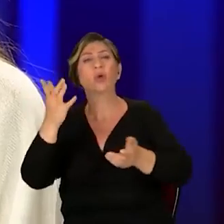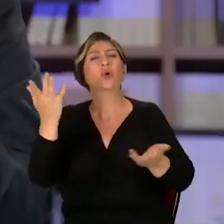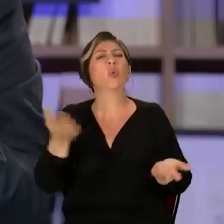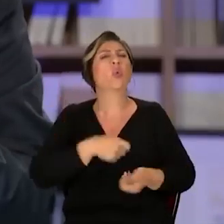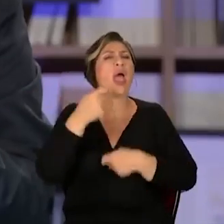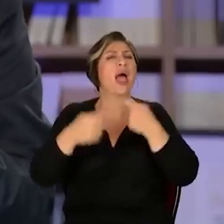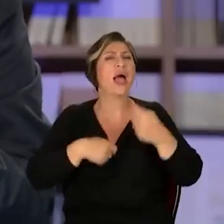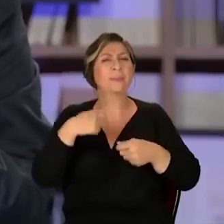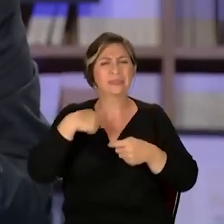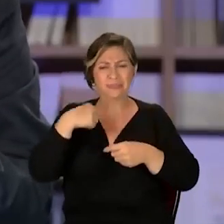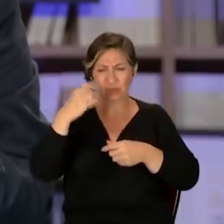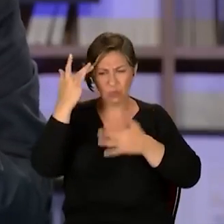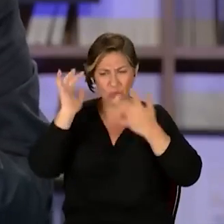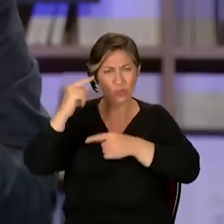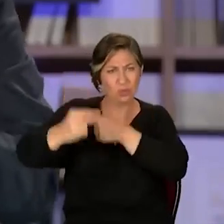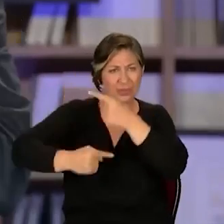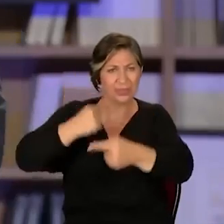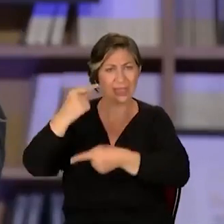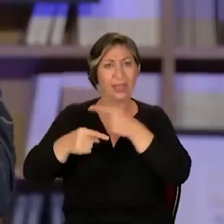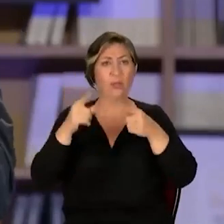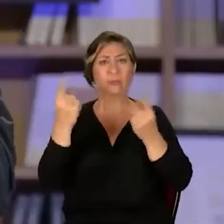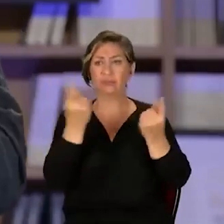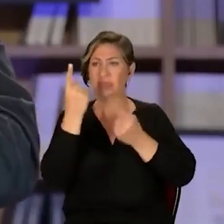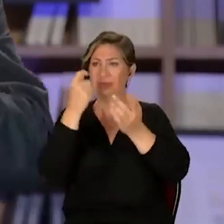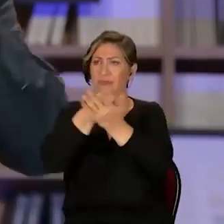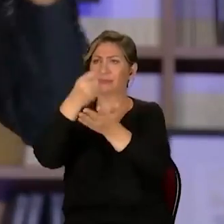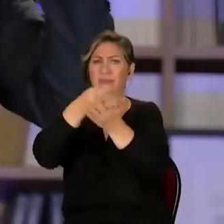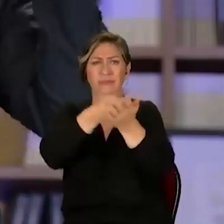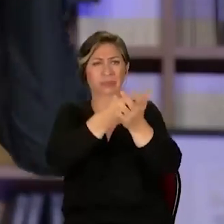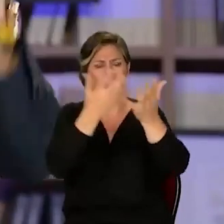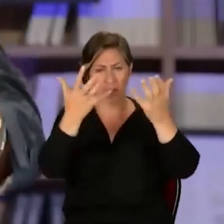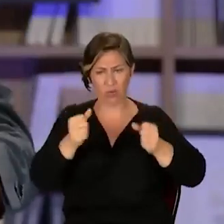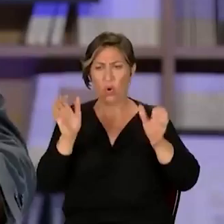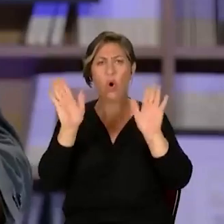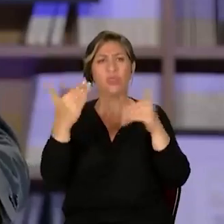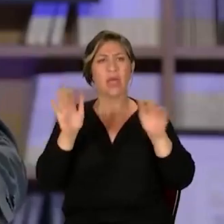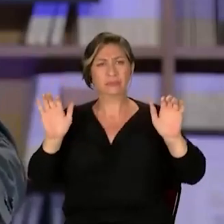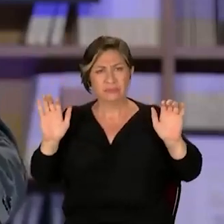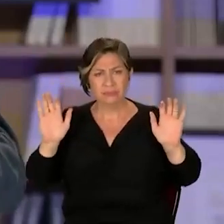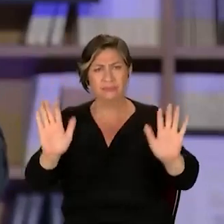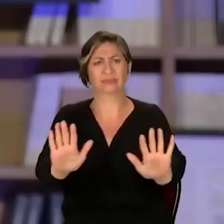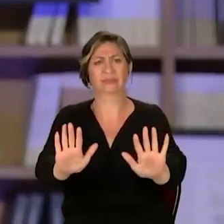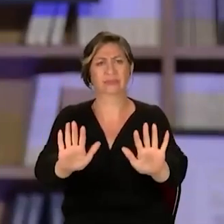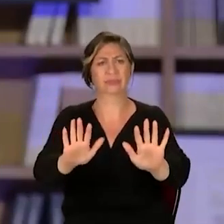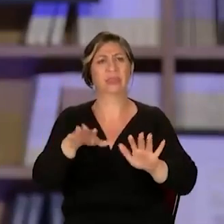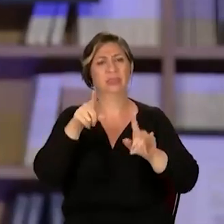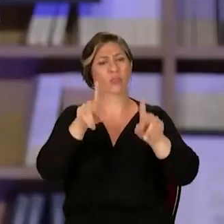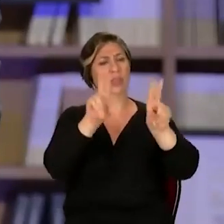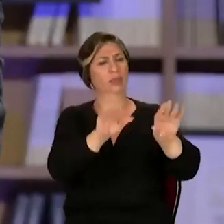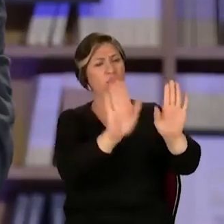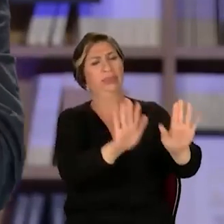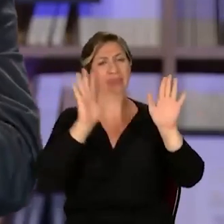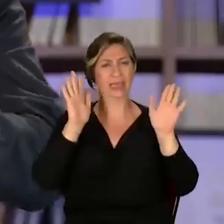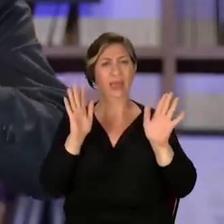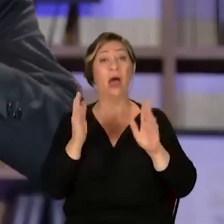bizim topraklardan gelen gelenekselle bunlara bir şeyler satın alıyoruz ve bunları bu odalara tıkıyoruz. Siz de diyoruz burada